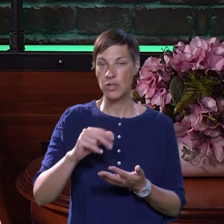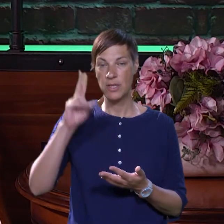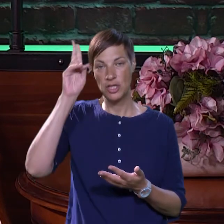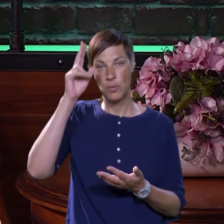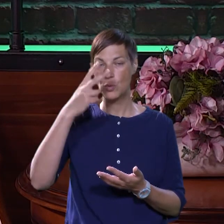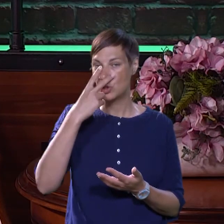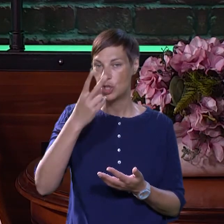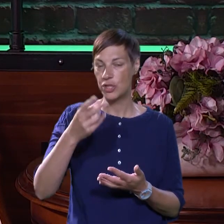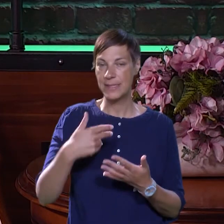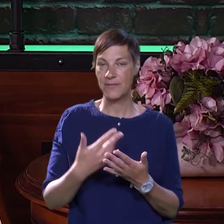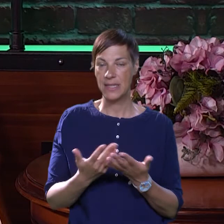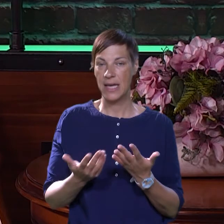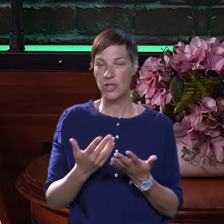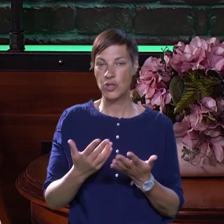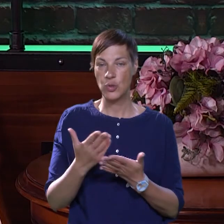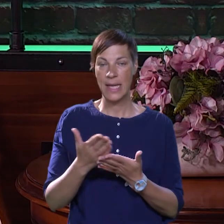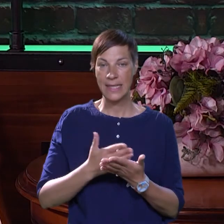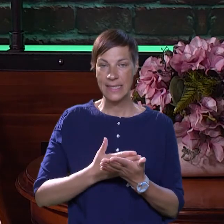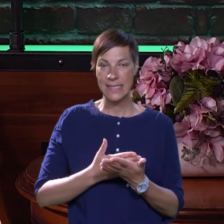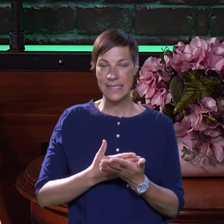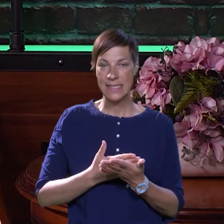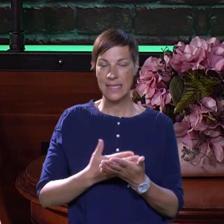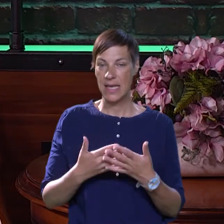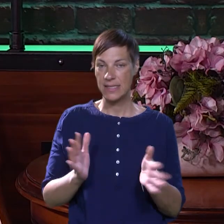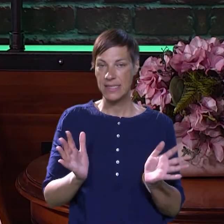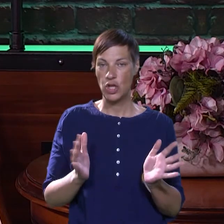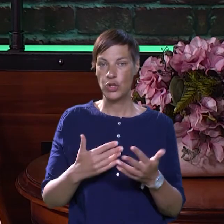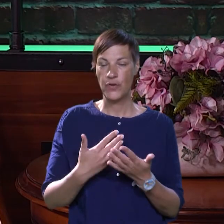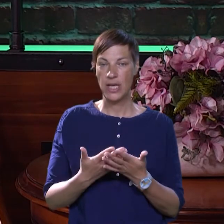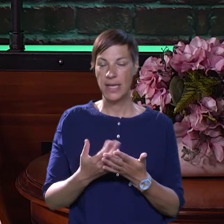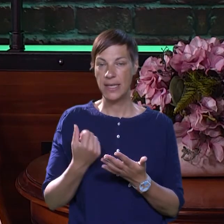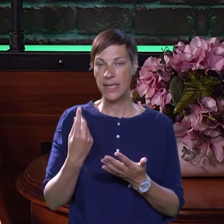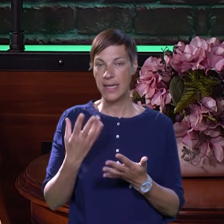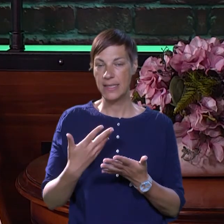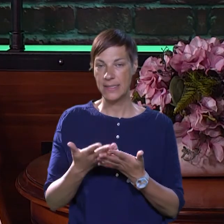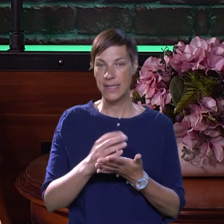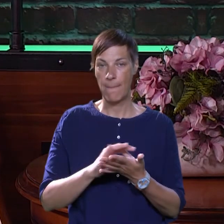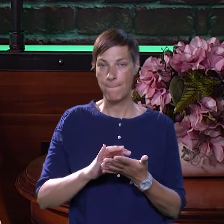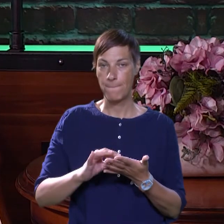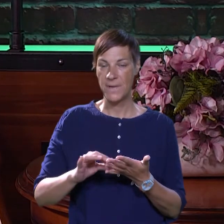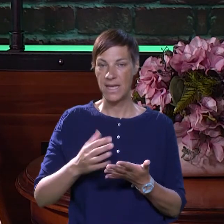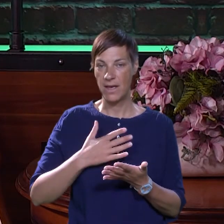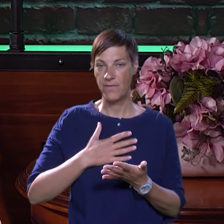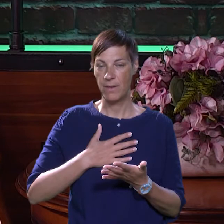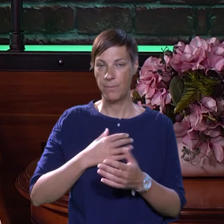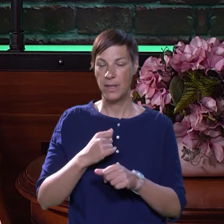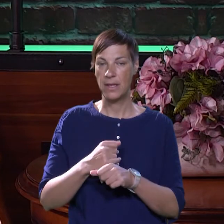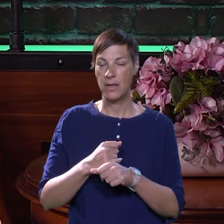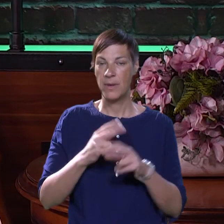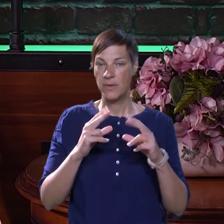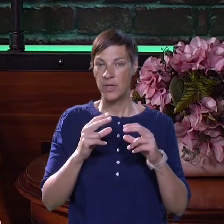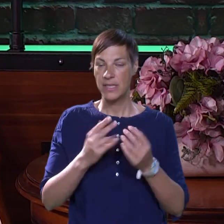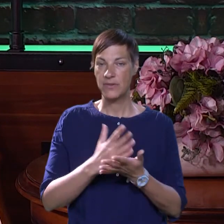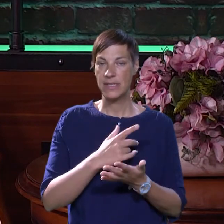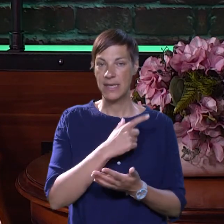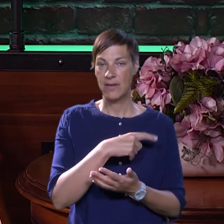će priliku vidjeti ako su nekakvi zadaci otvoreni, i kad se, recimo, prijave, onda mi odradimo jedan razgovor